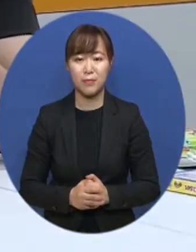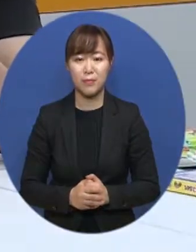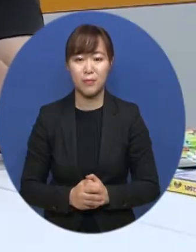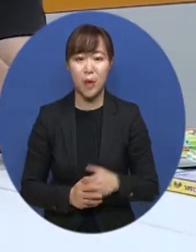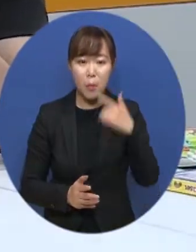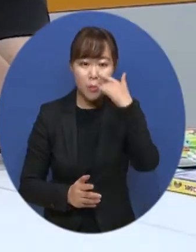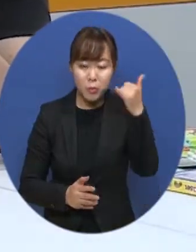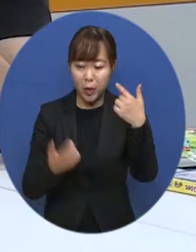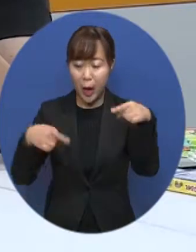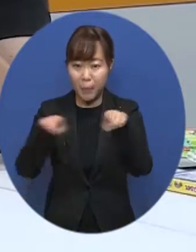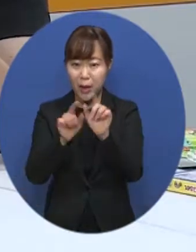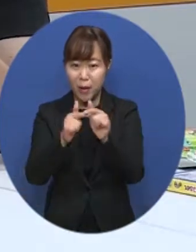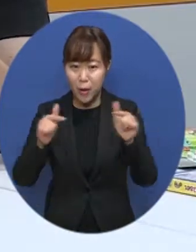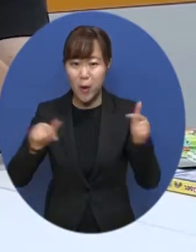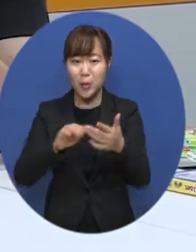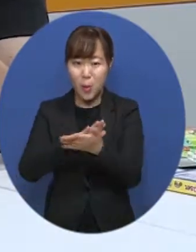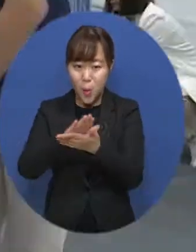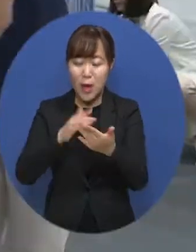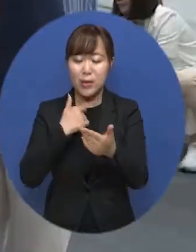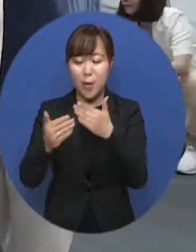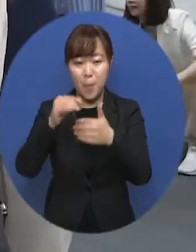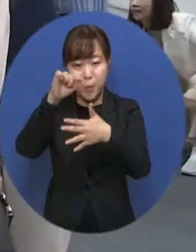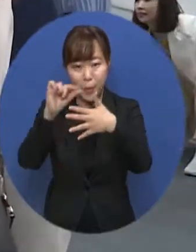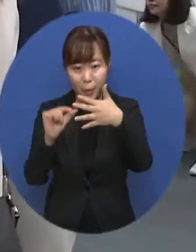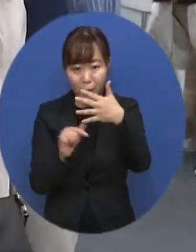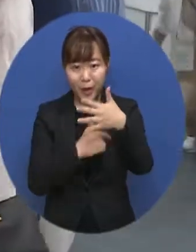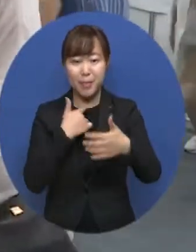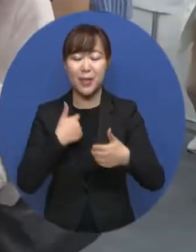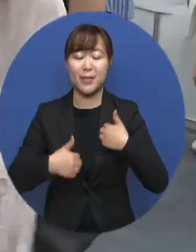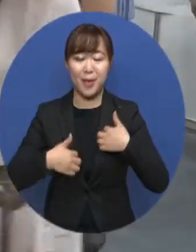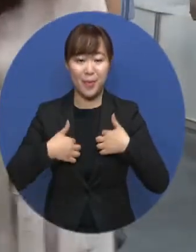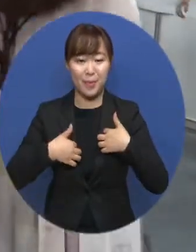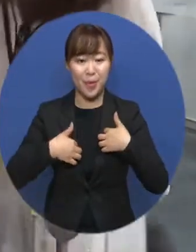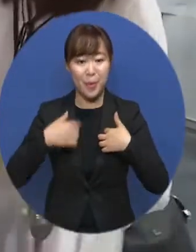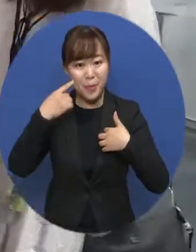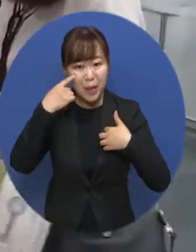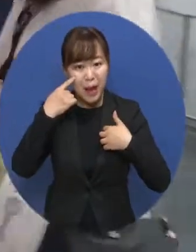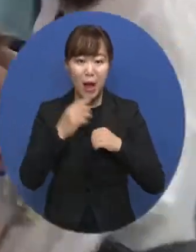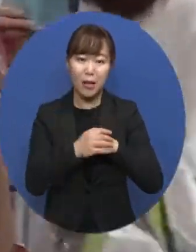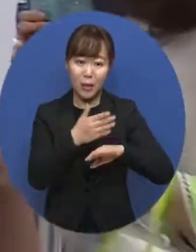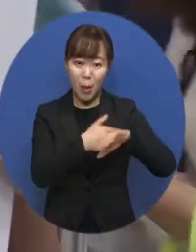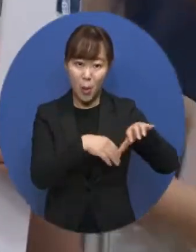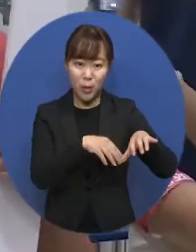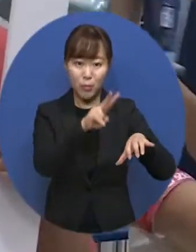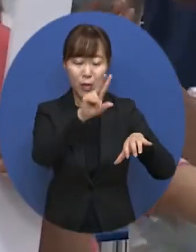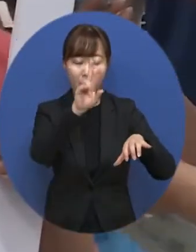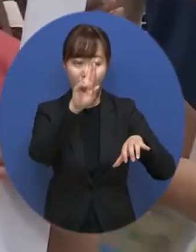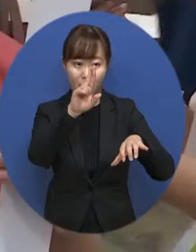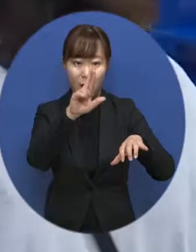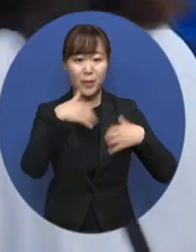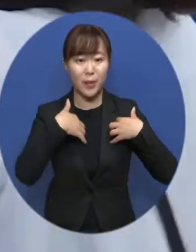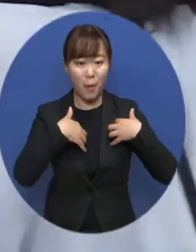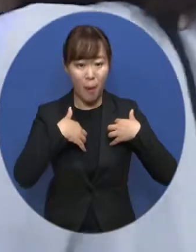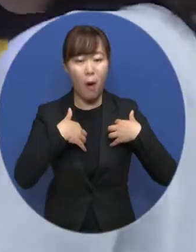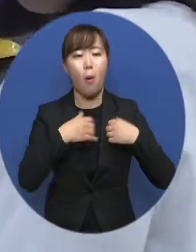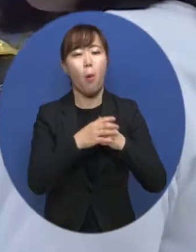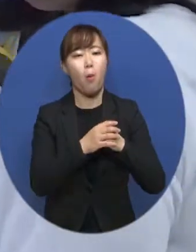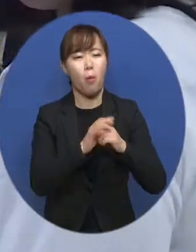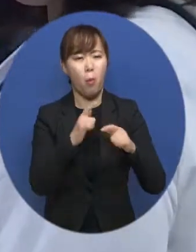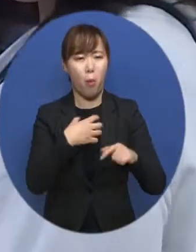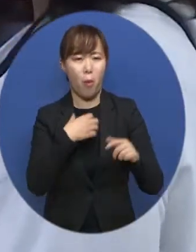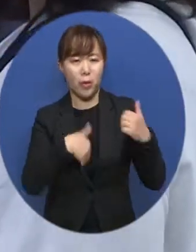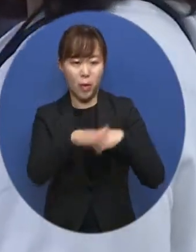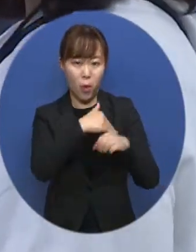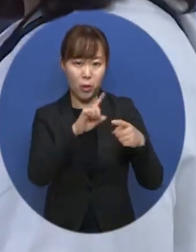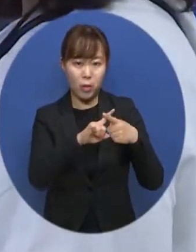부모님과 함께 다양한 놀이와 체험 프로그램을 즐깁니다 한쪽에서는 vr 체험을 통해 위험한 상황에 처했을